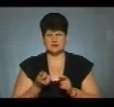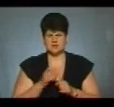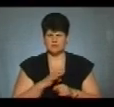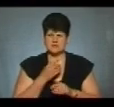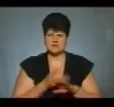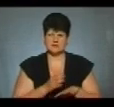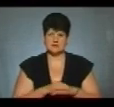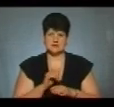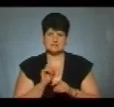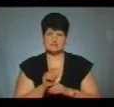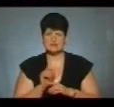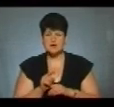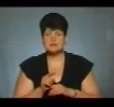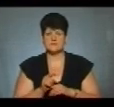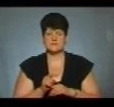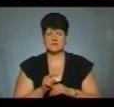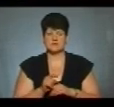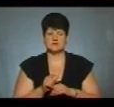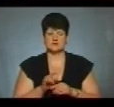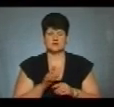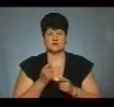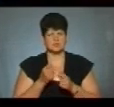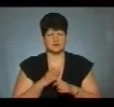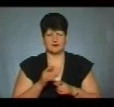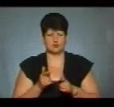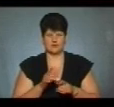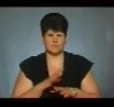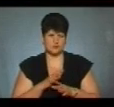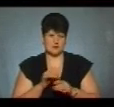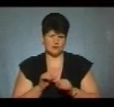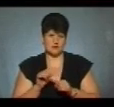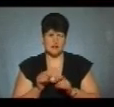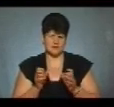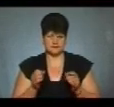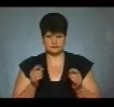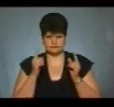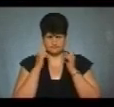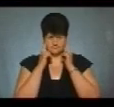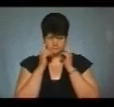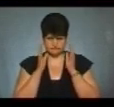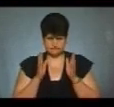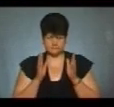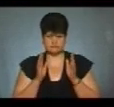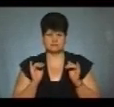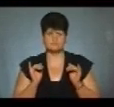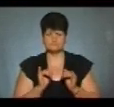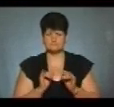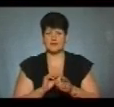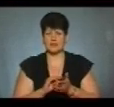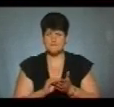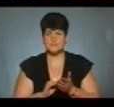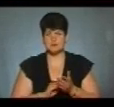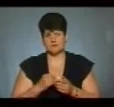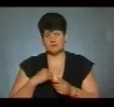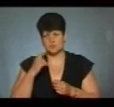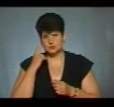завдання, до деяких трошки не була підготовлена, але зібралася і написала, думаю,